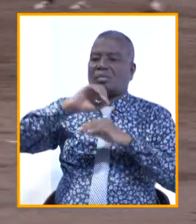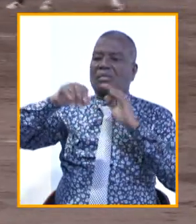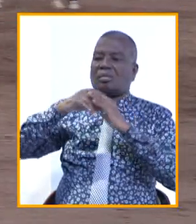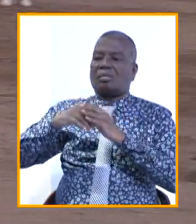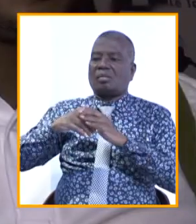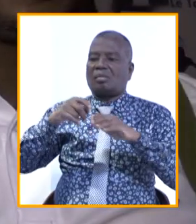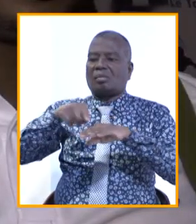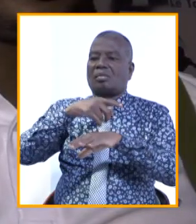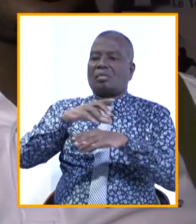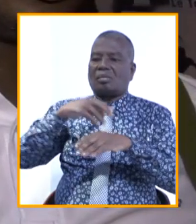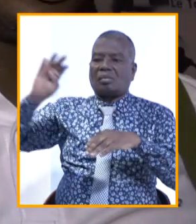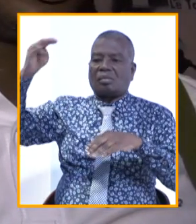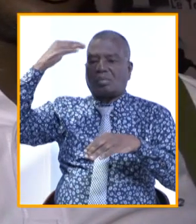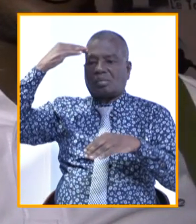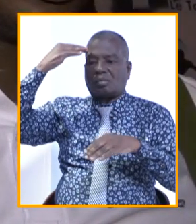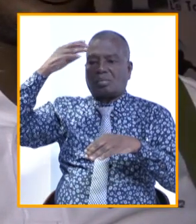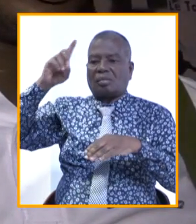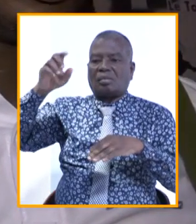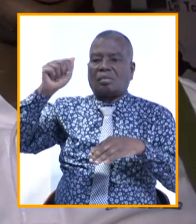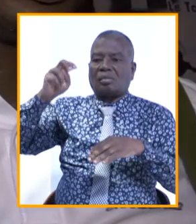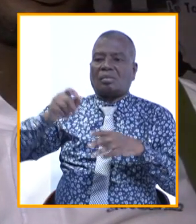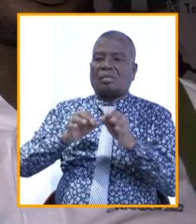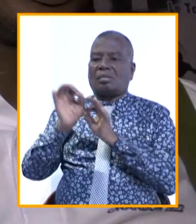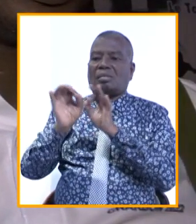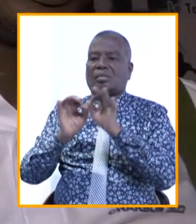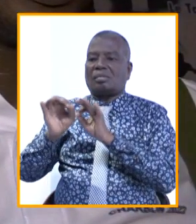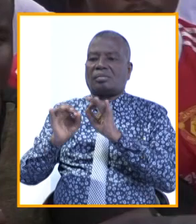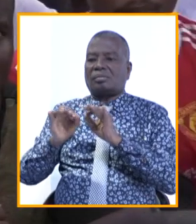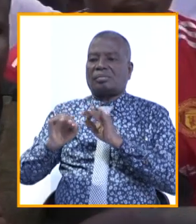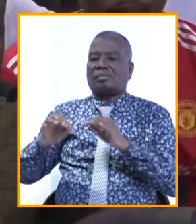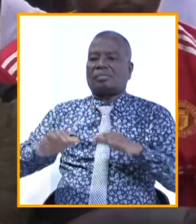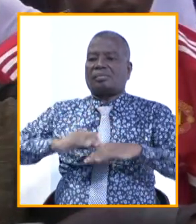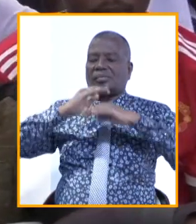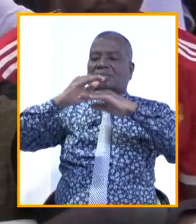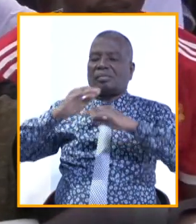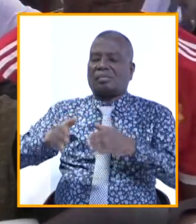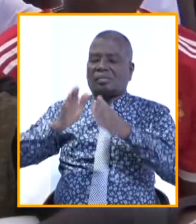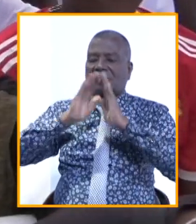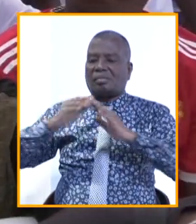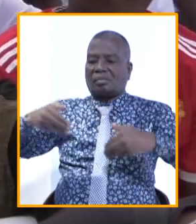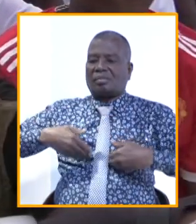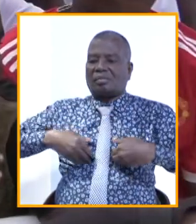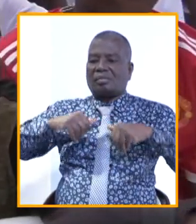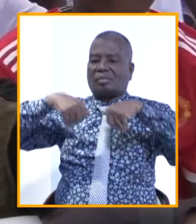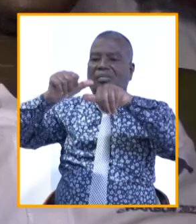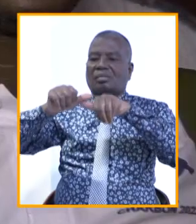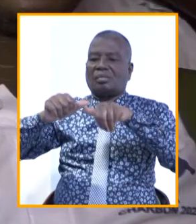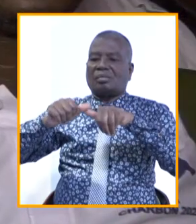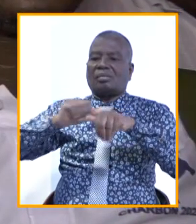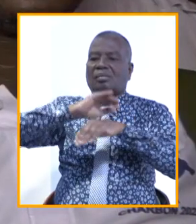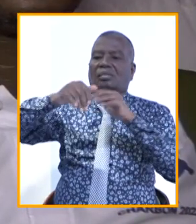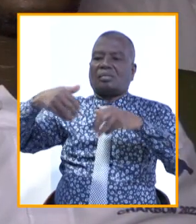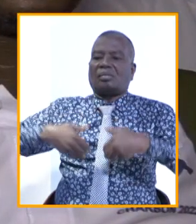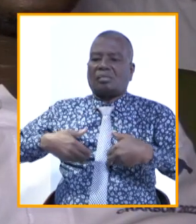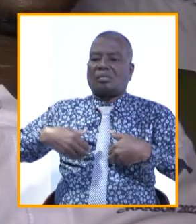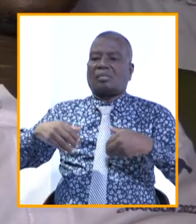la rencontre, le ministre Adama Diawara traduit sa satisfaction. Il exhorte les jeunes à poursuivre dans cette dynamique. Tous les